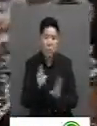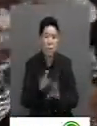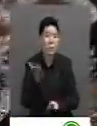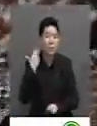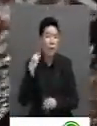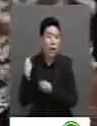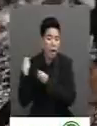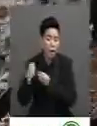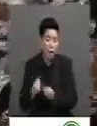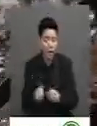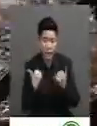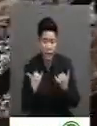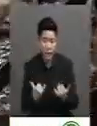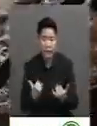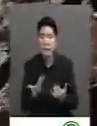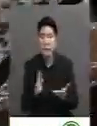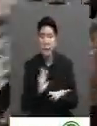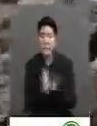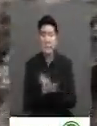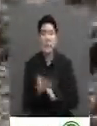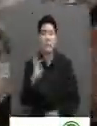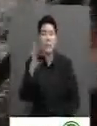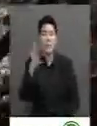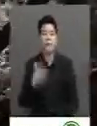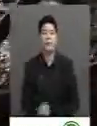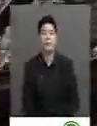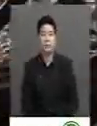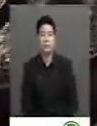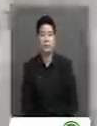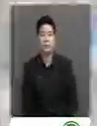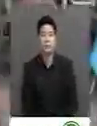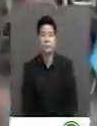ราณที่สืบทอดกันมามิมีเปลี่ยนแปลงจ้า